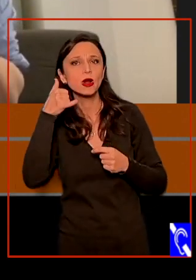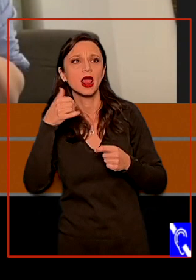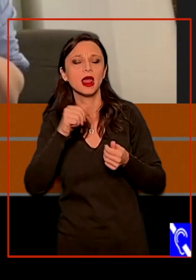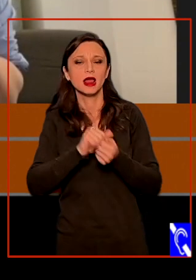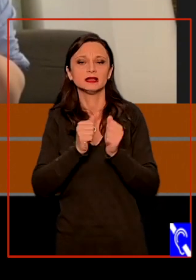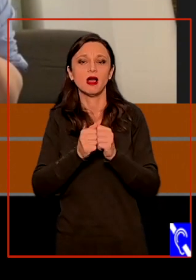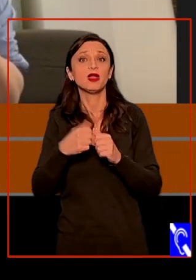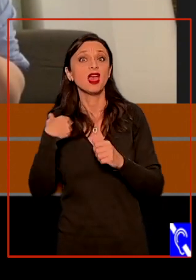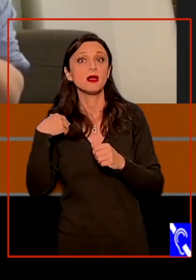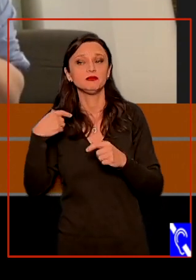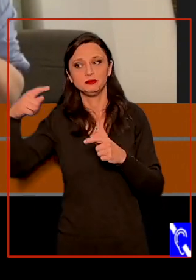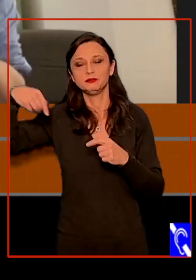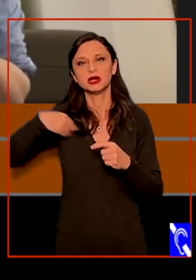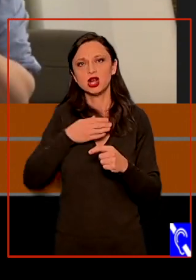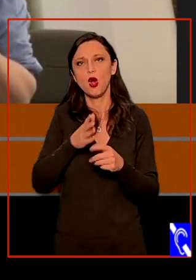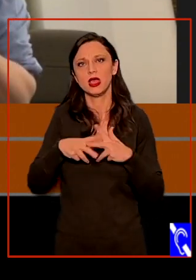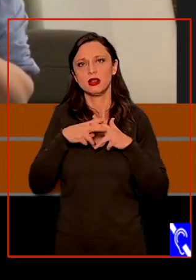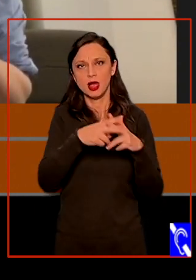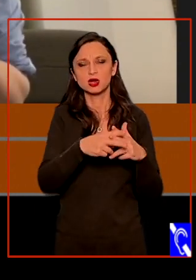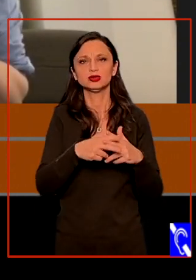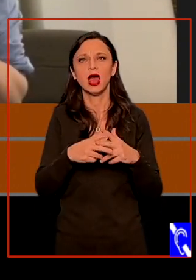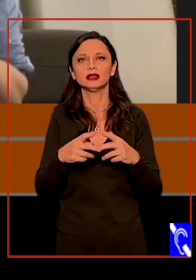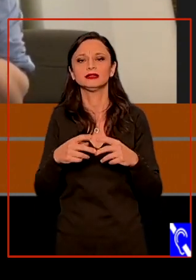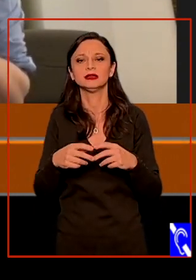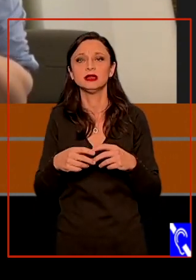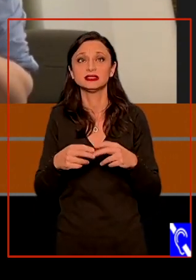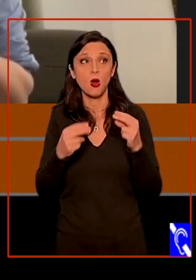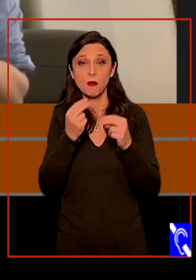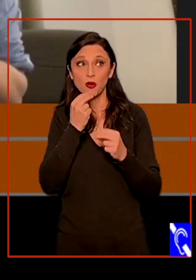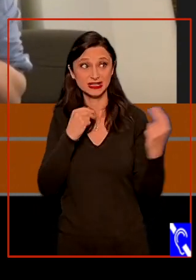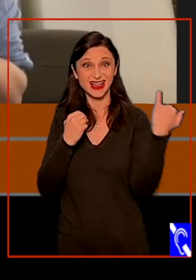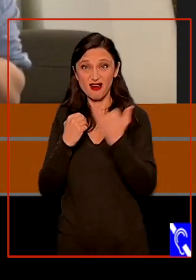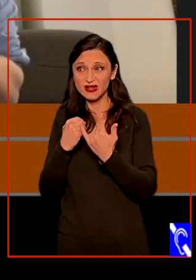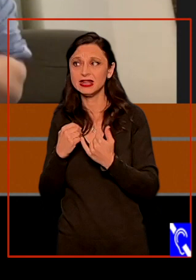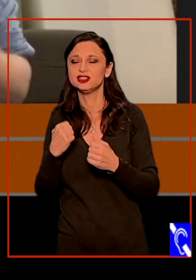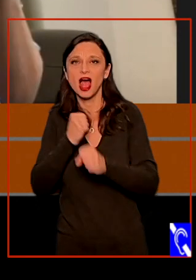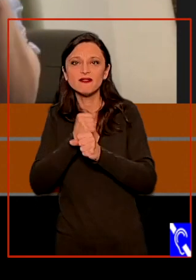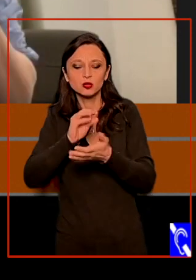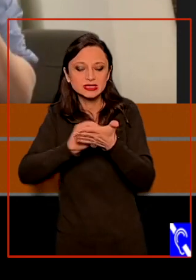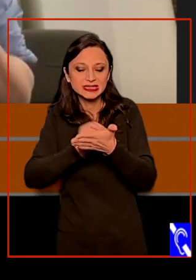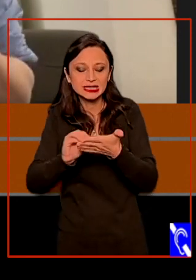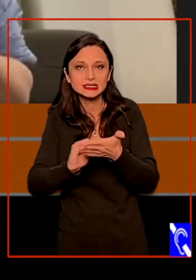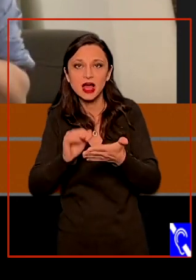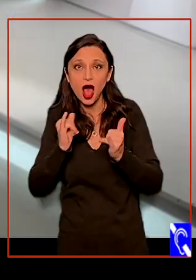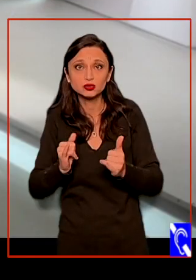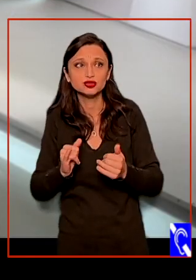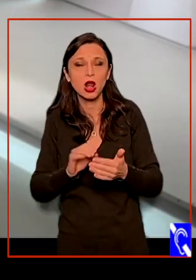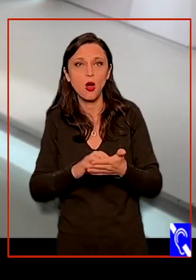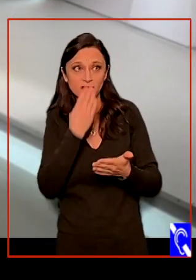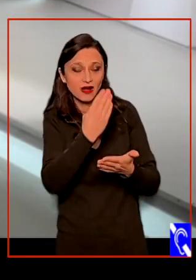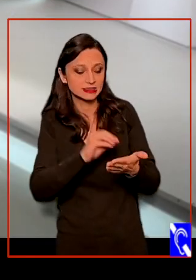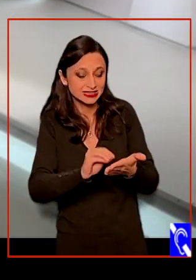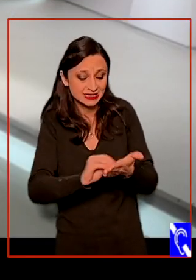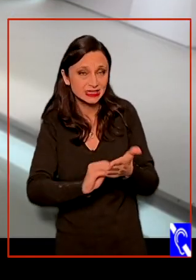doar să trimită plângeri, că au trimis prin noi sau au formulat plângeri de față cu ofițerul de poliție prezent la fața locului chemat de CRJ, nu